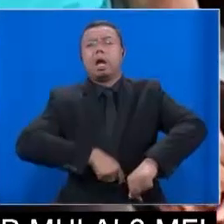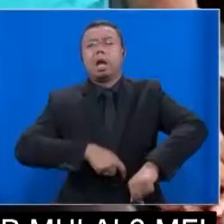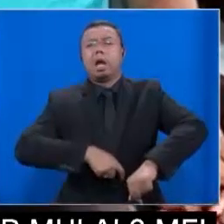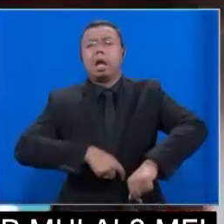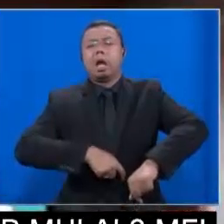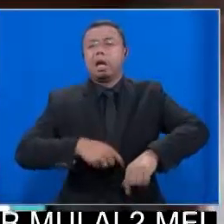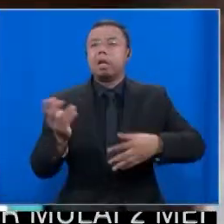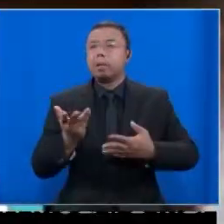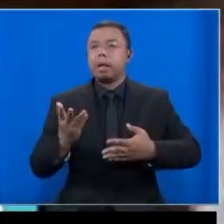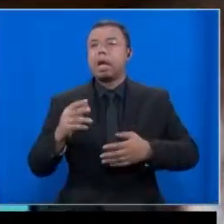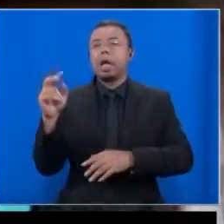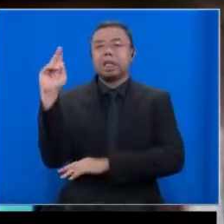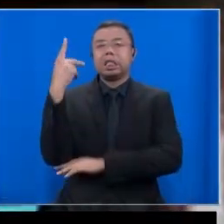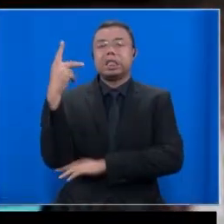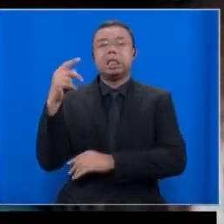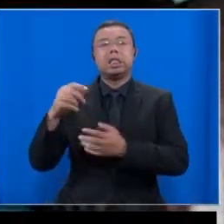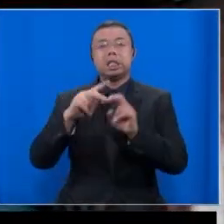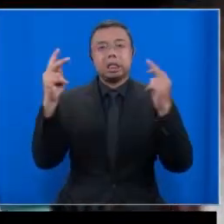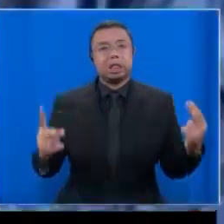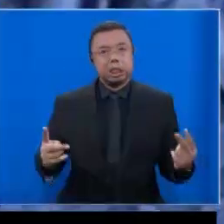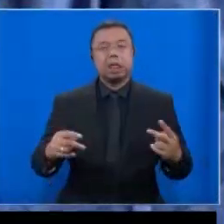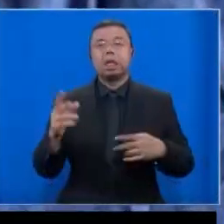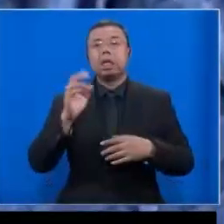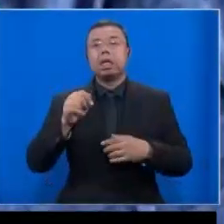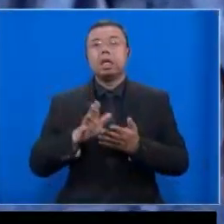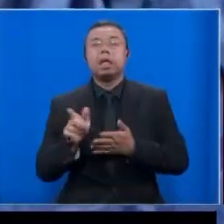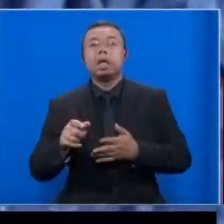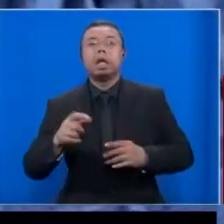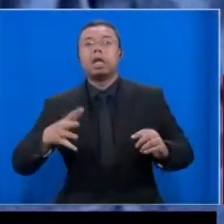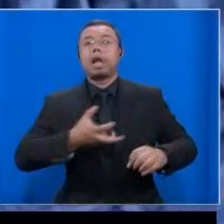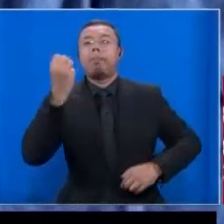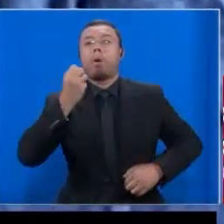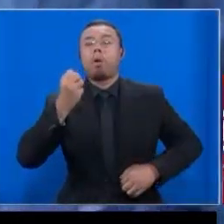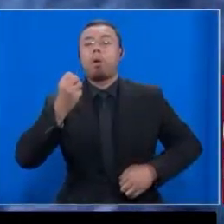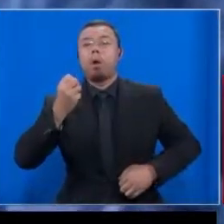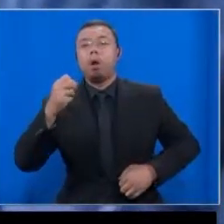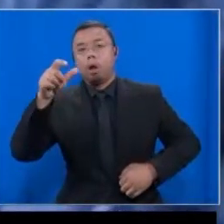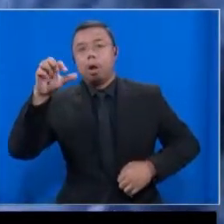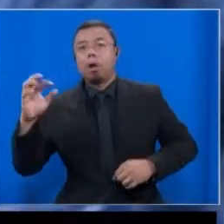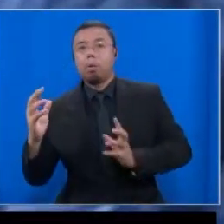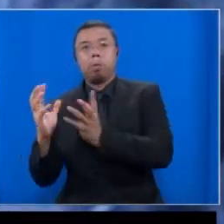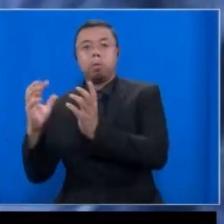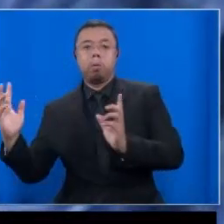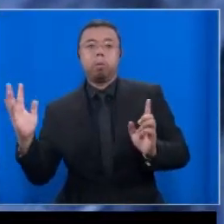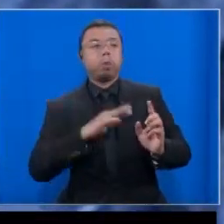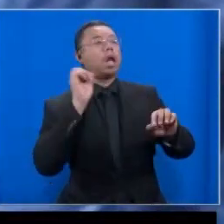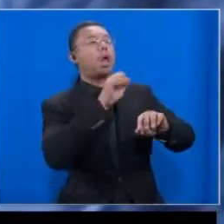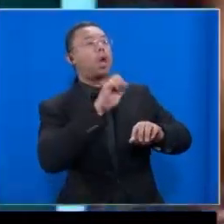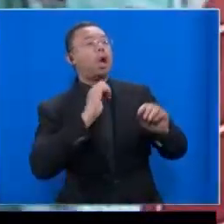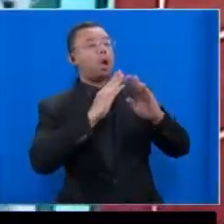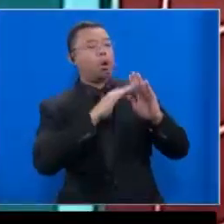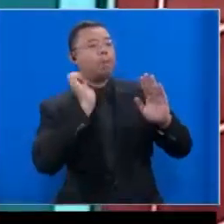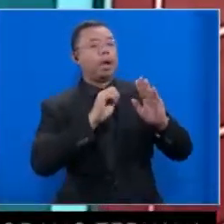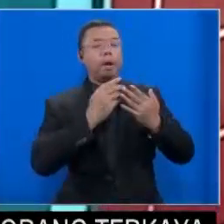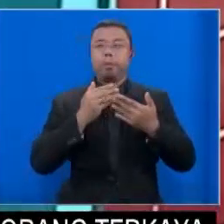Kabupaten Kediri ini, menjadi korban perampokan pada Rabu malam. Komplotan rampok menyatroni korban dengan cara mengetuk pintu. Korban